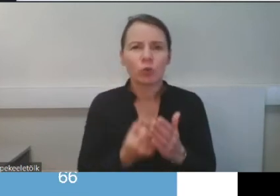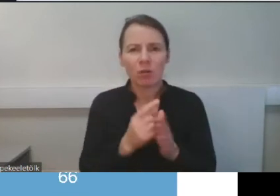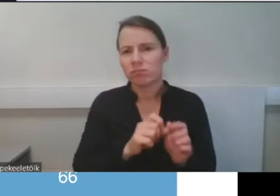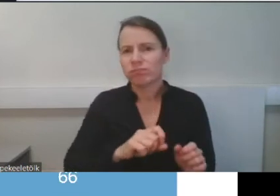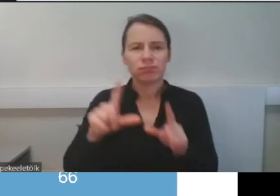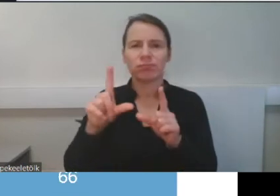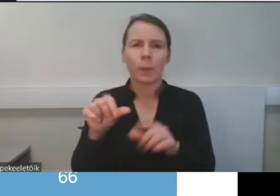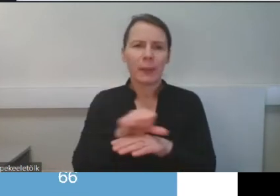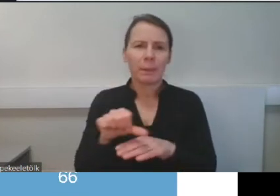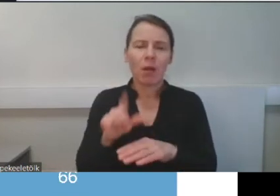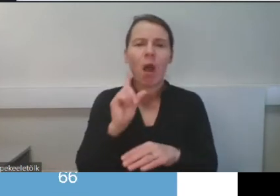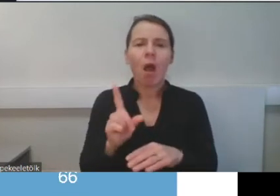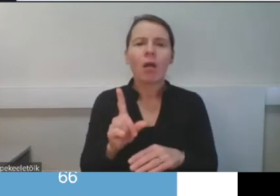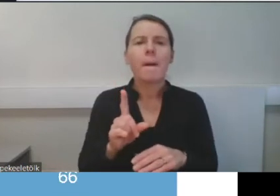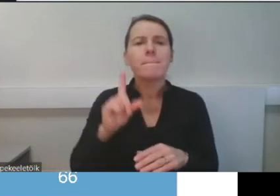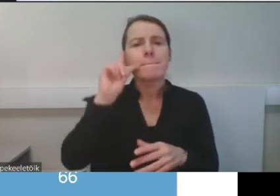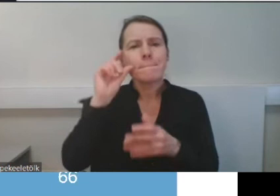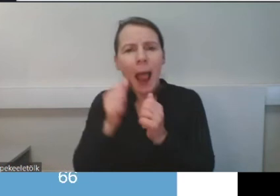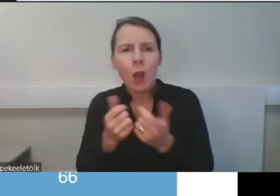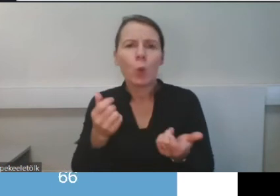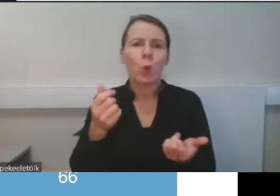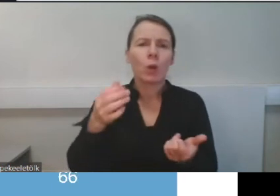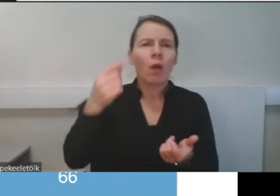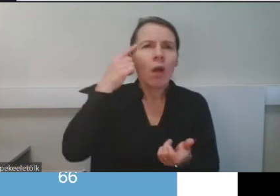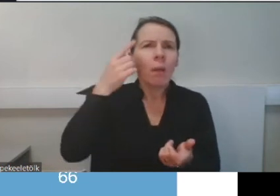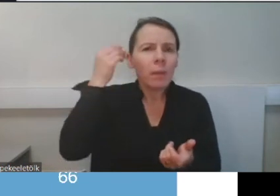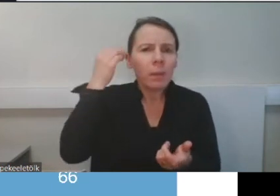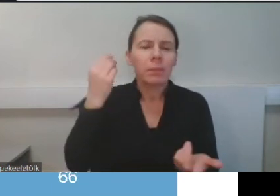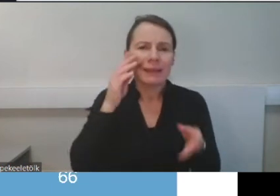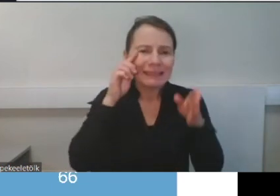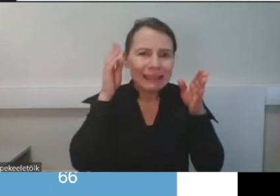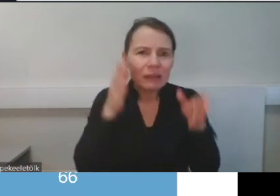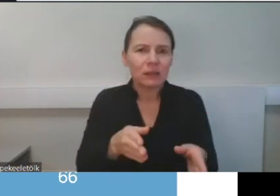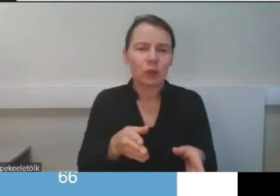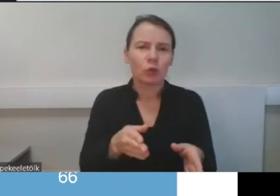nagu vastavasse ametkonda sellist taotlust esitama.